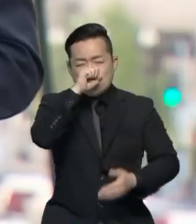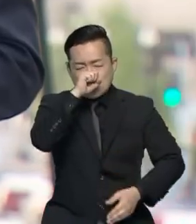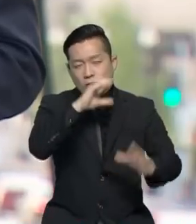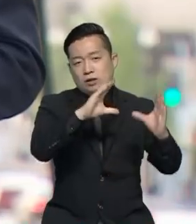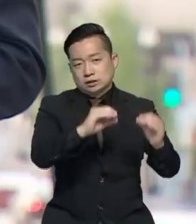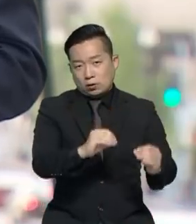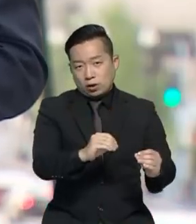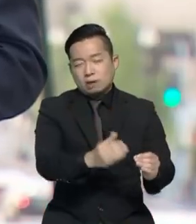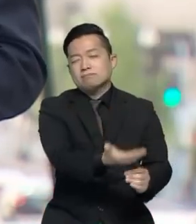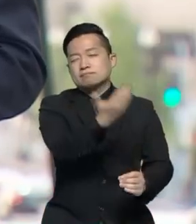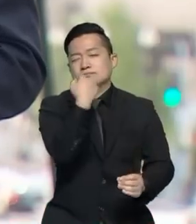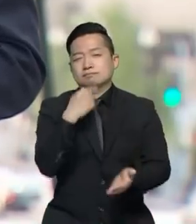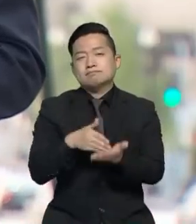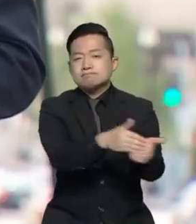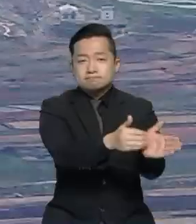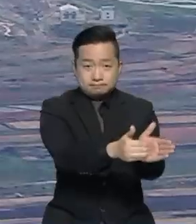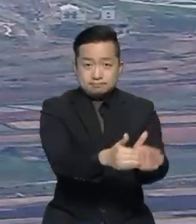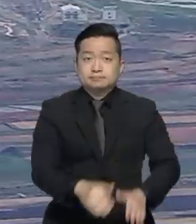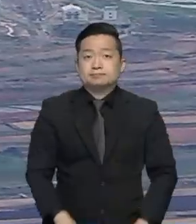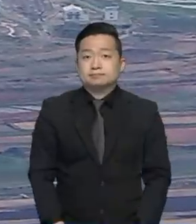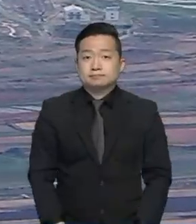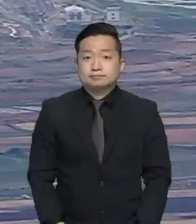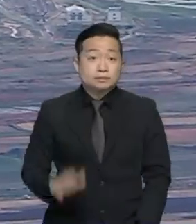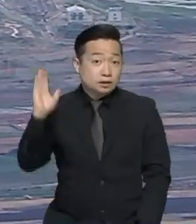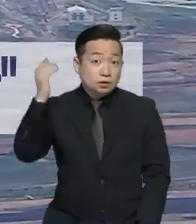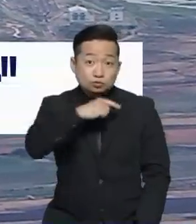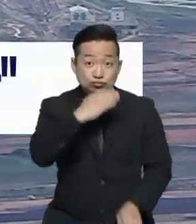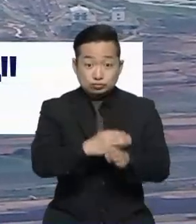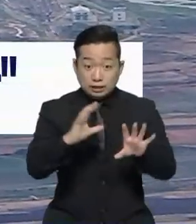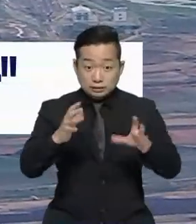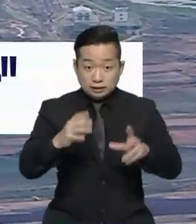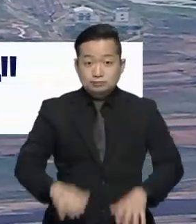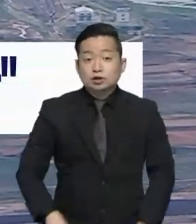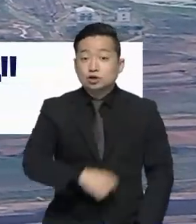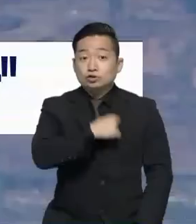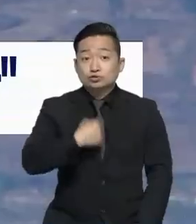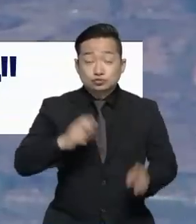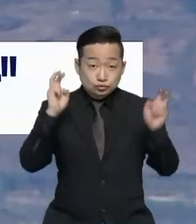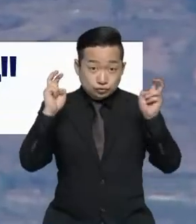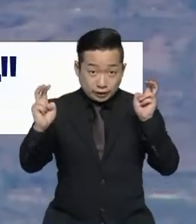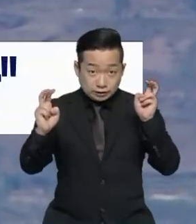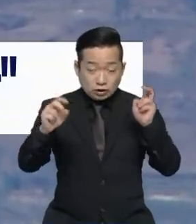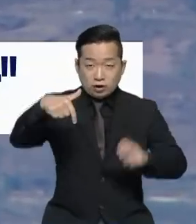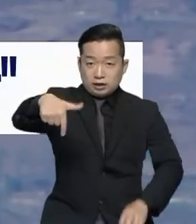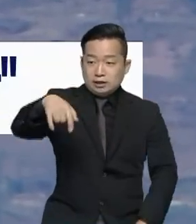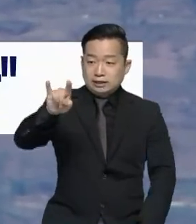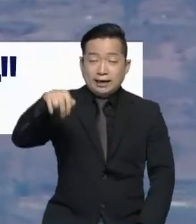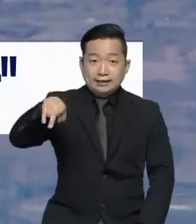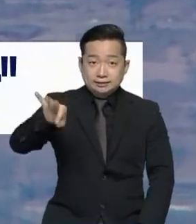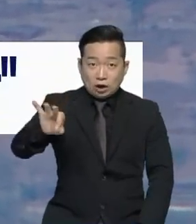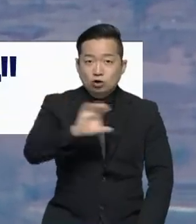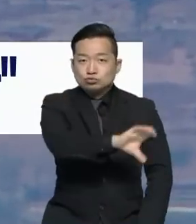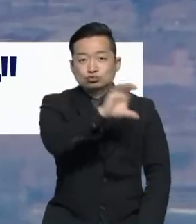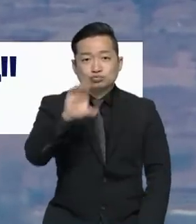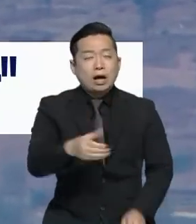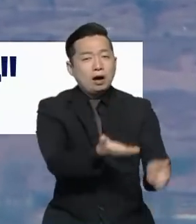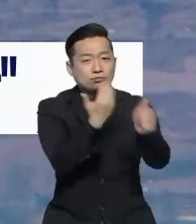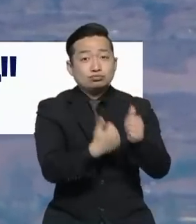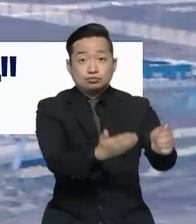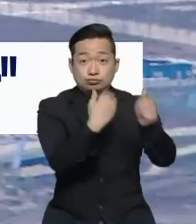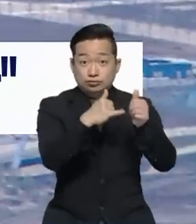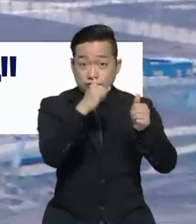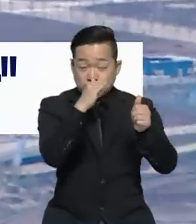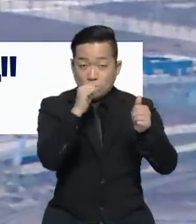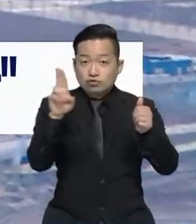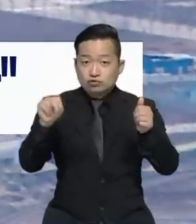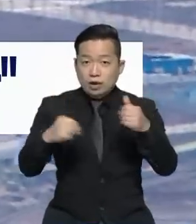대화에 나서라고 촉구했습니다. 또 최근 북한이 중국 기업 등을 상대로 개성공단 투자 유치에 나선 데 대해선 유엔